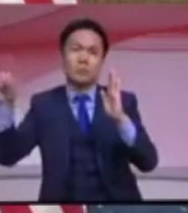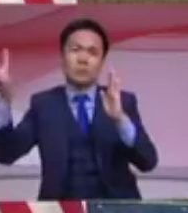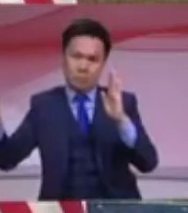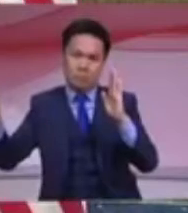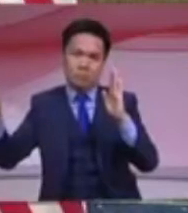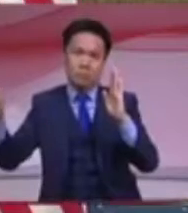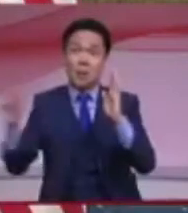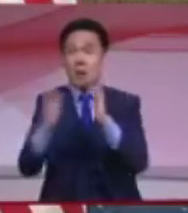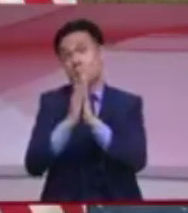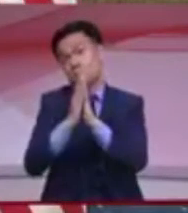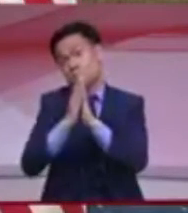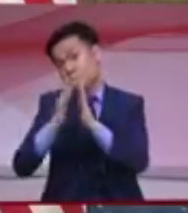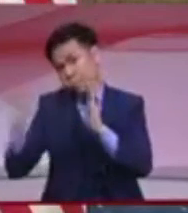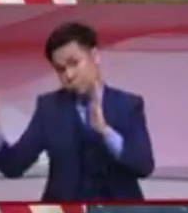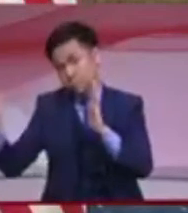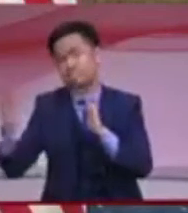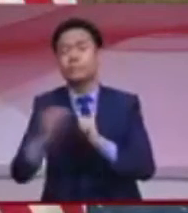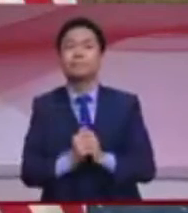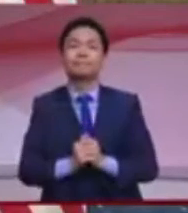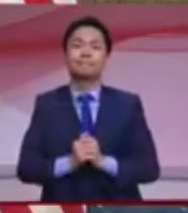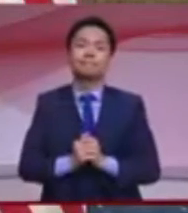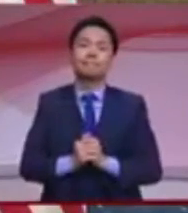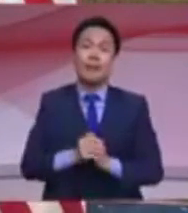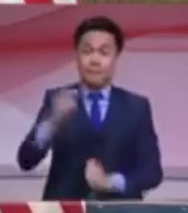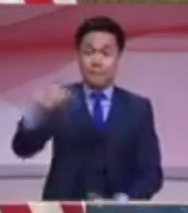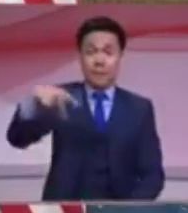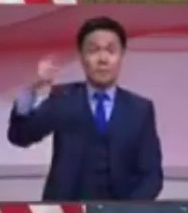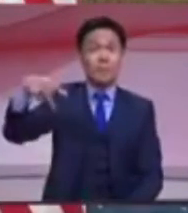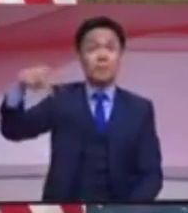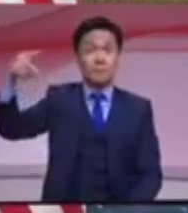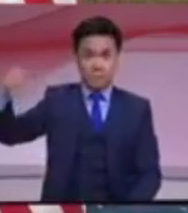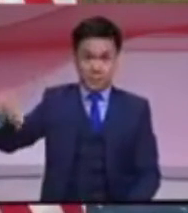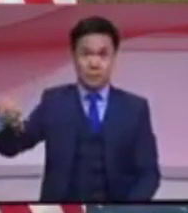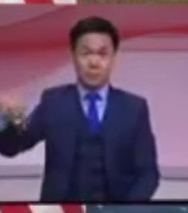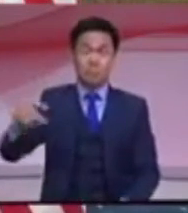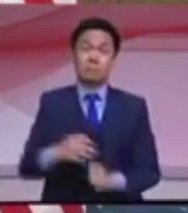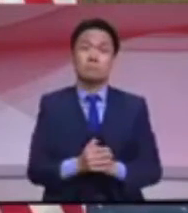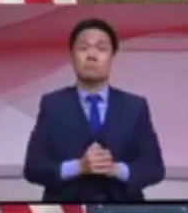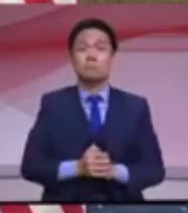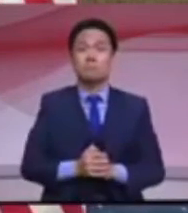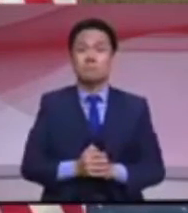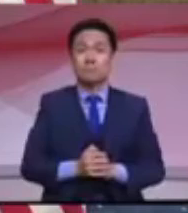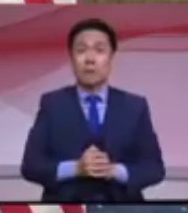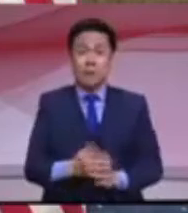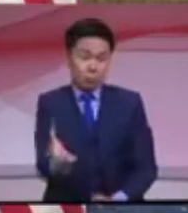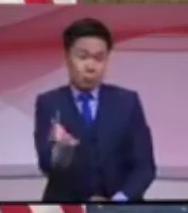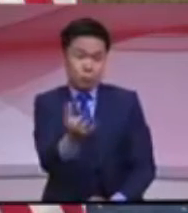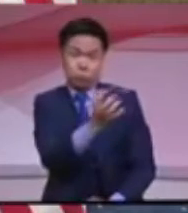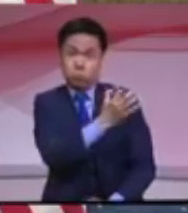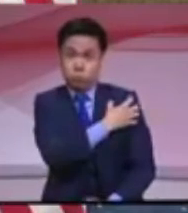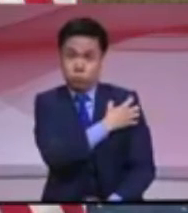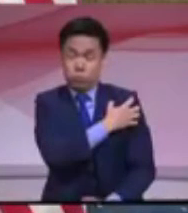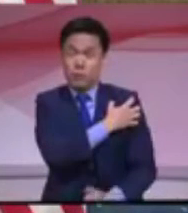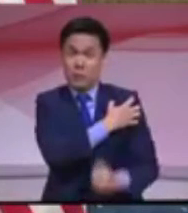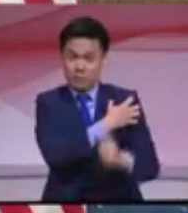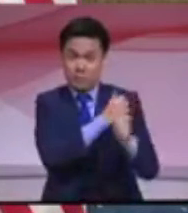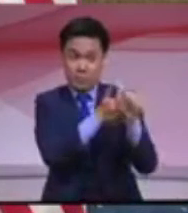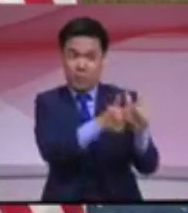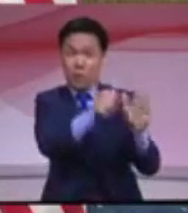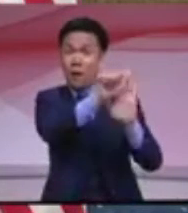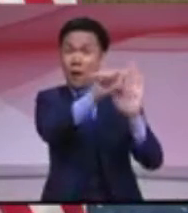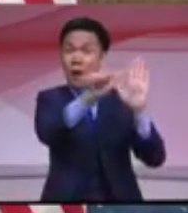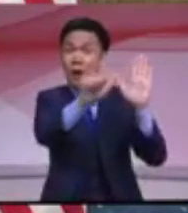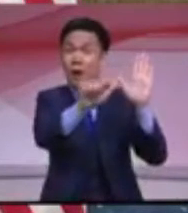Hai dengan melanjutkan tempo Pique pipi tindakan penguasaan di bawah akta